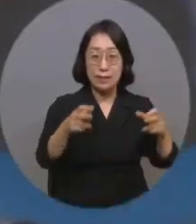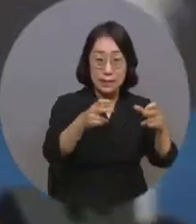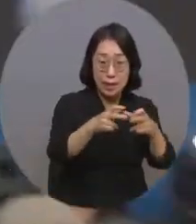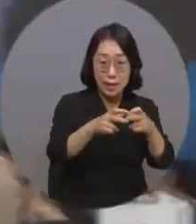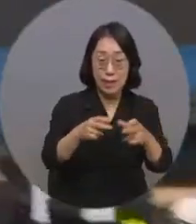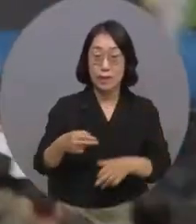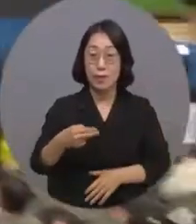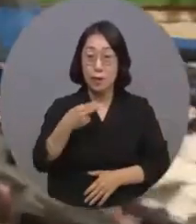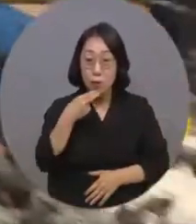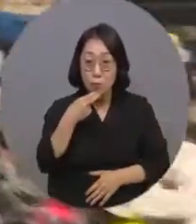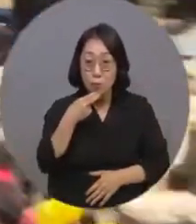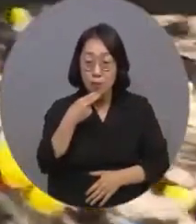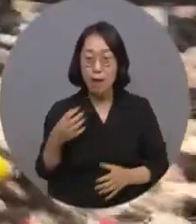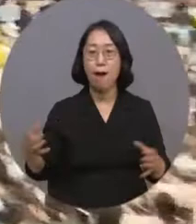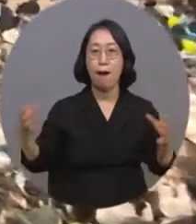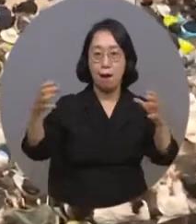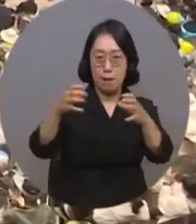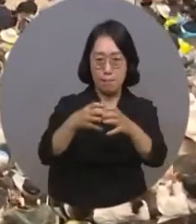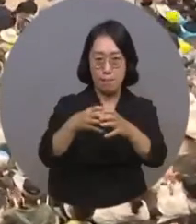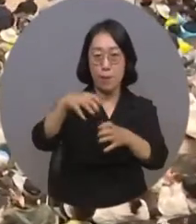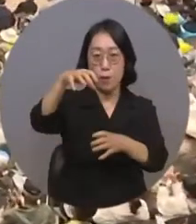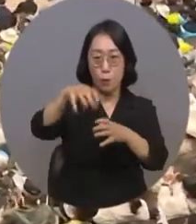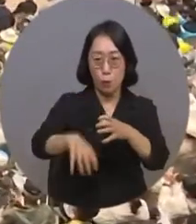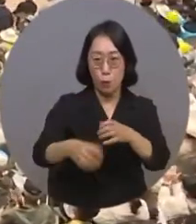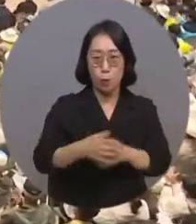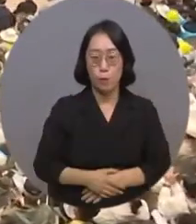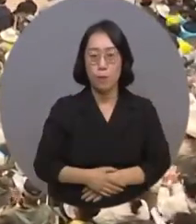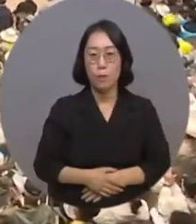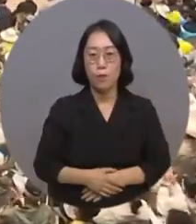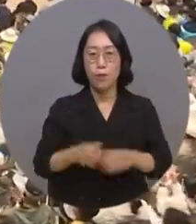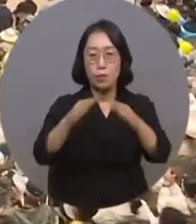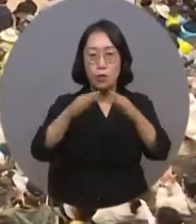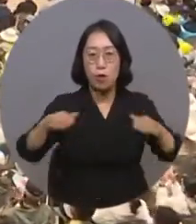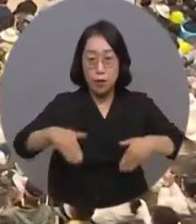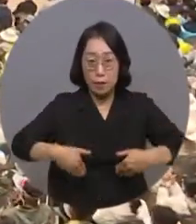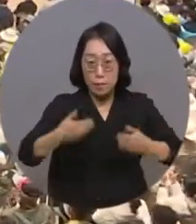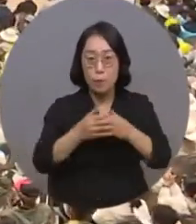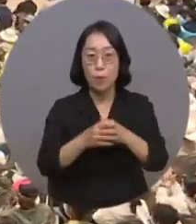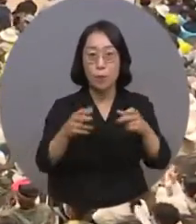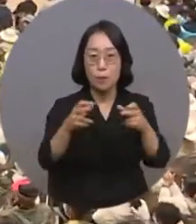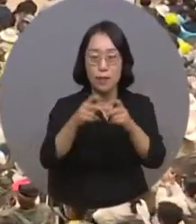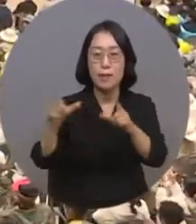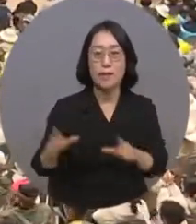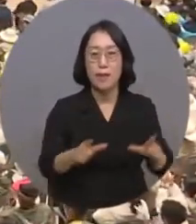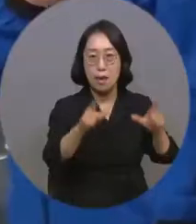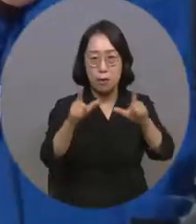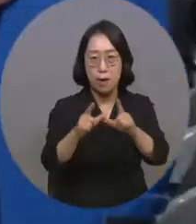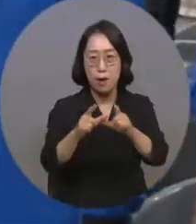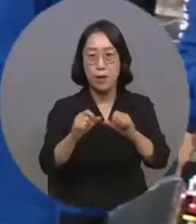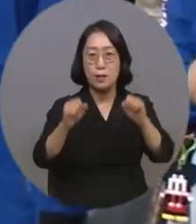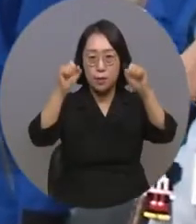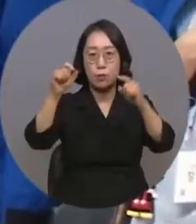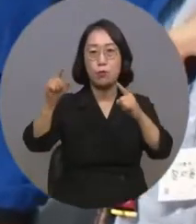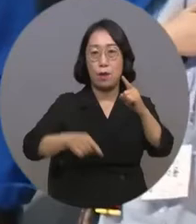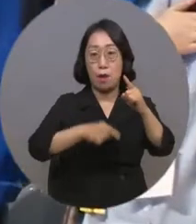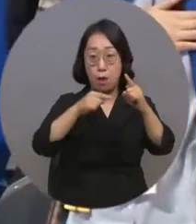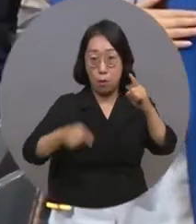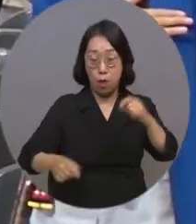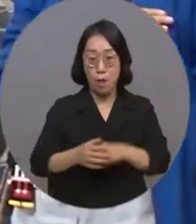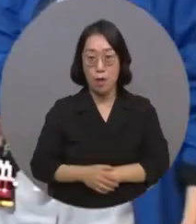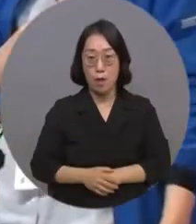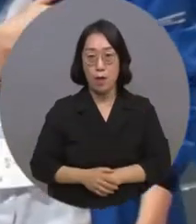장애인과 비장애인이 함께하는 화합의장 2022 전라남도 장애인 생활체육대회가 지난